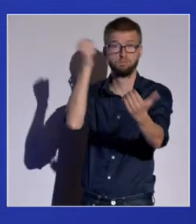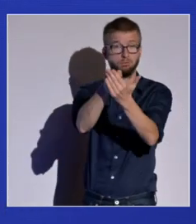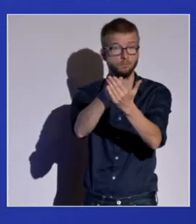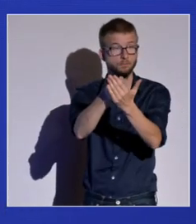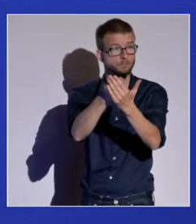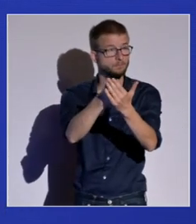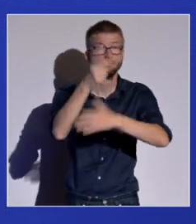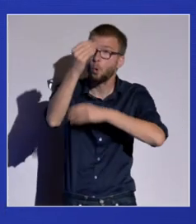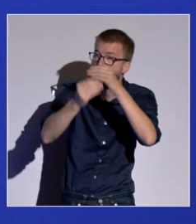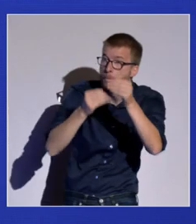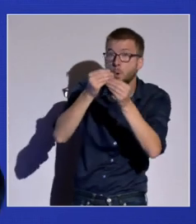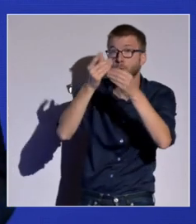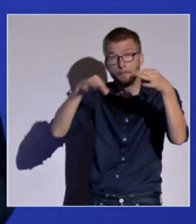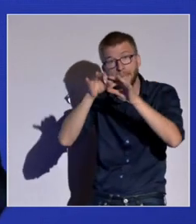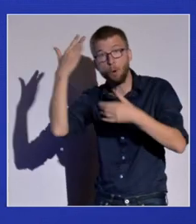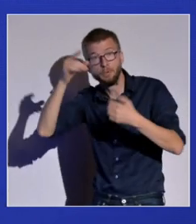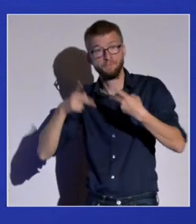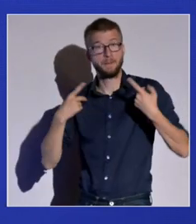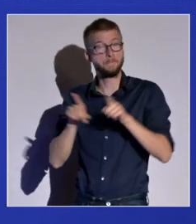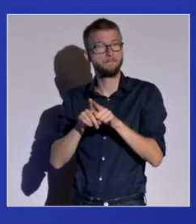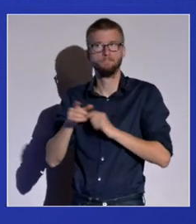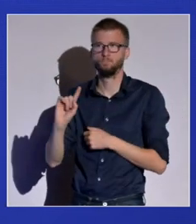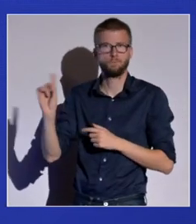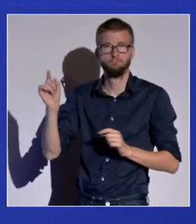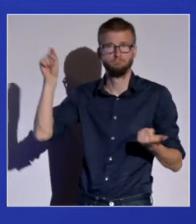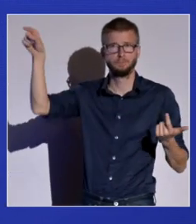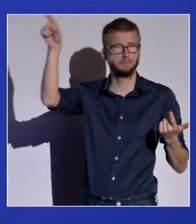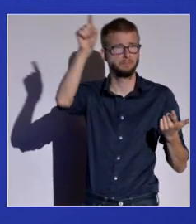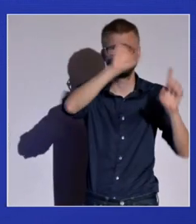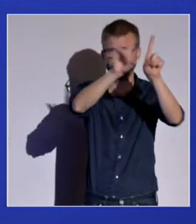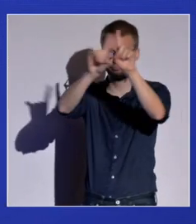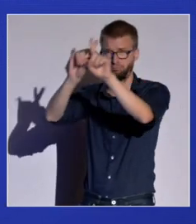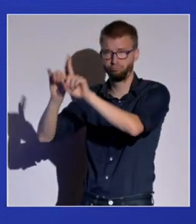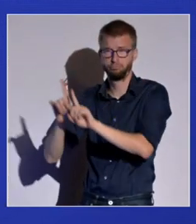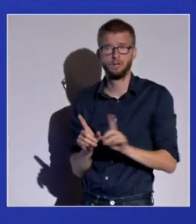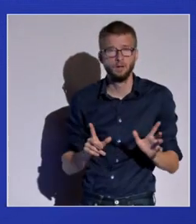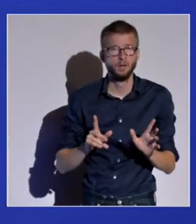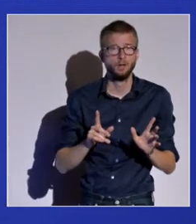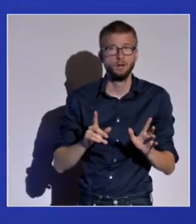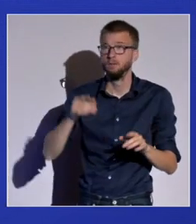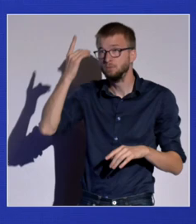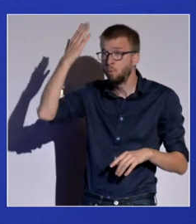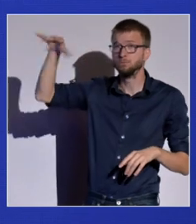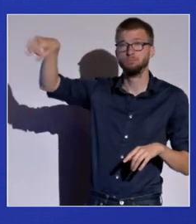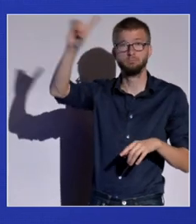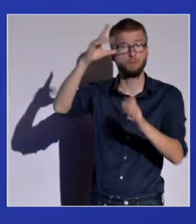monde qui vivent comme ça. Les autres pays vivent sur un modèle complètement différent, qui est le modèle du chacun pour soi.